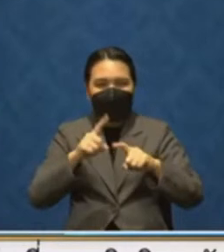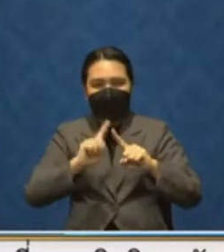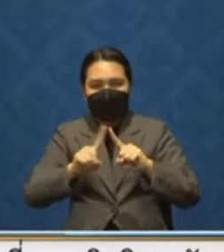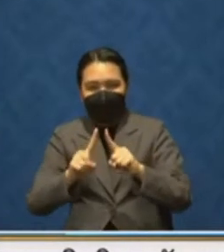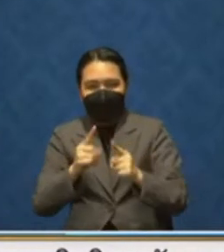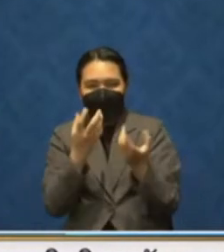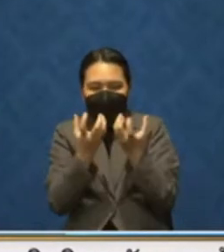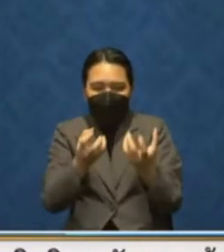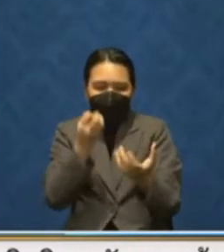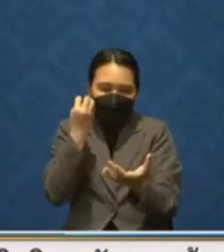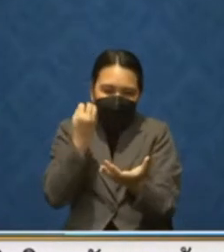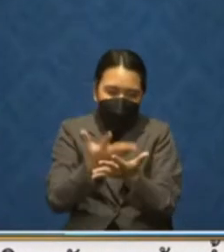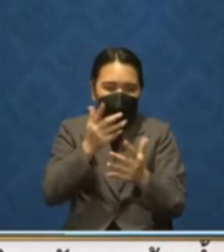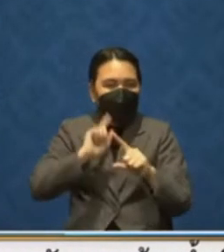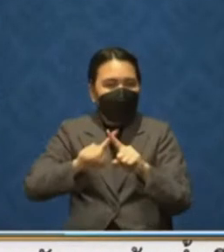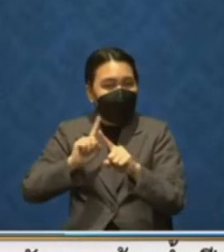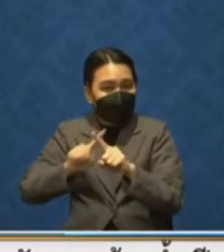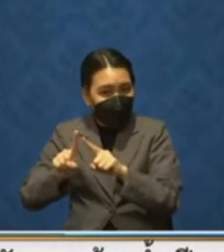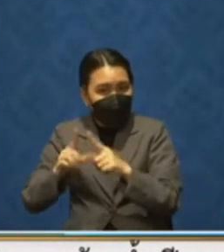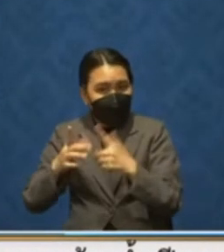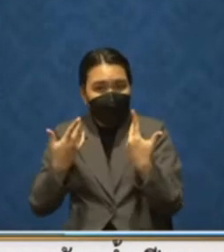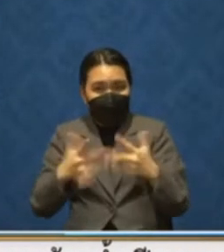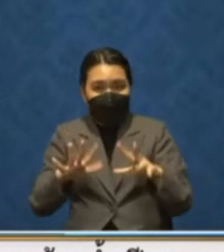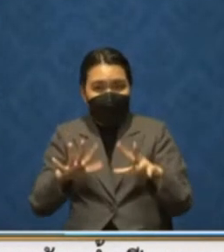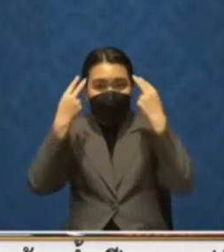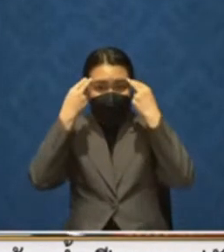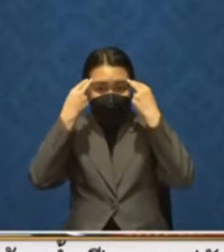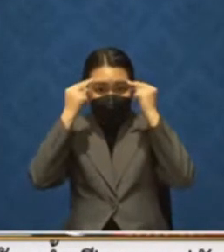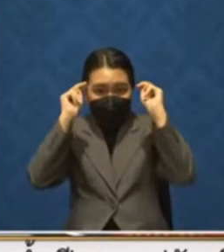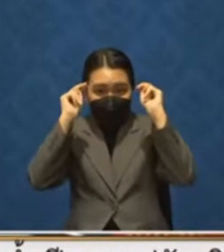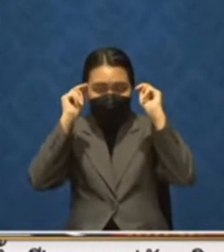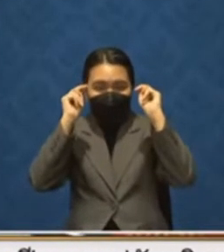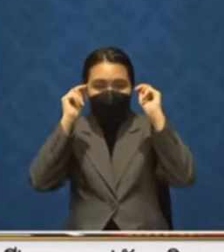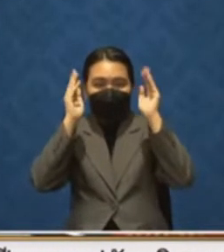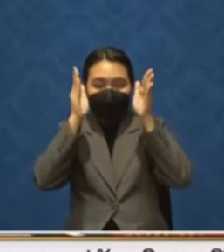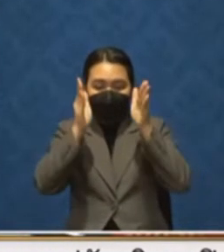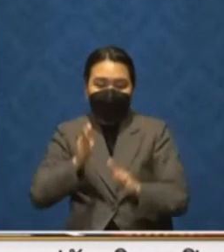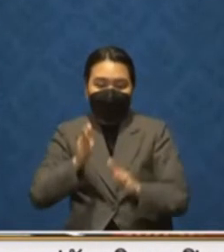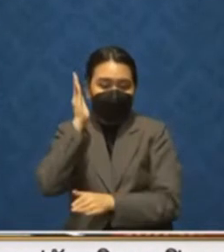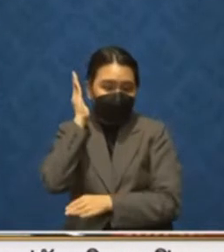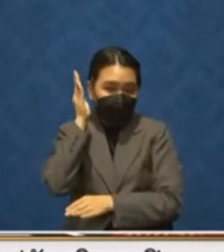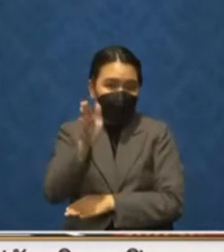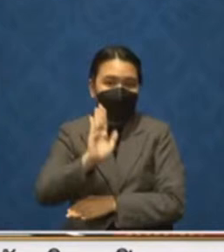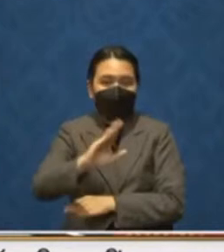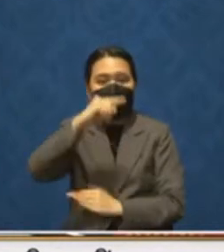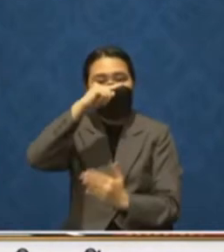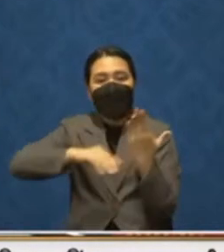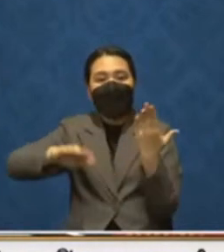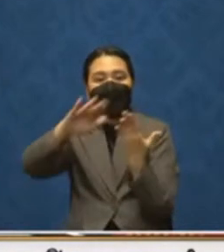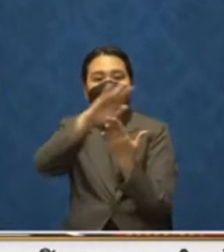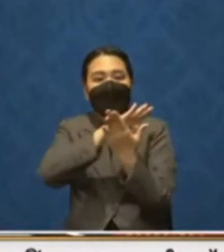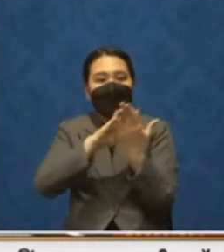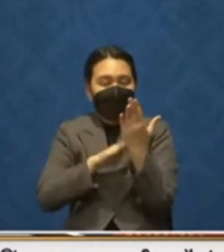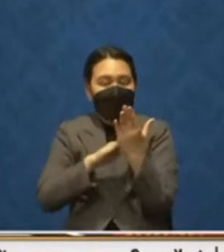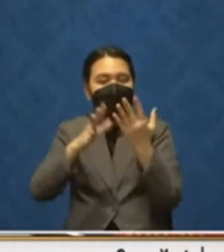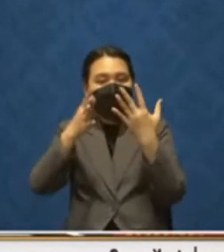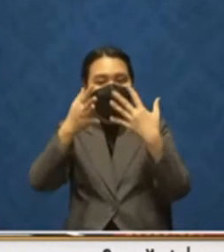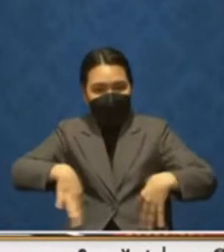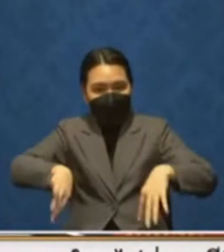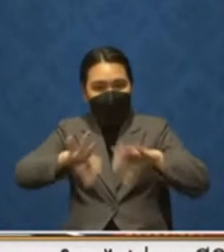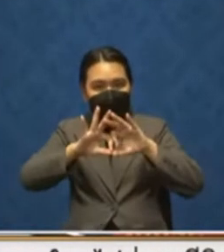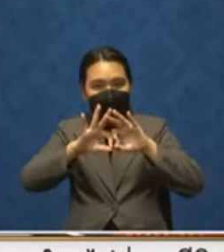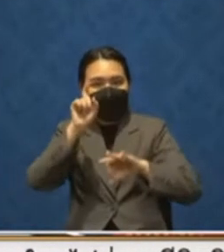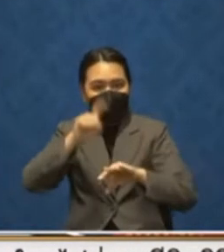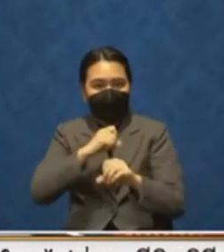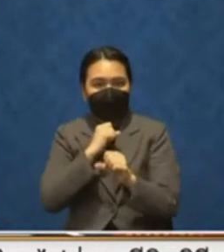นายกรัฐมนตรีคนต่อไปๆของประเทศไทยจำเป็นที่เจ้าเป็นคนที่ทำงาน